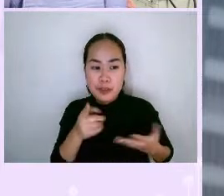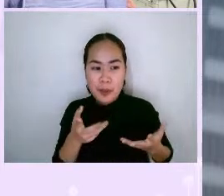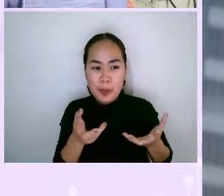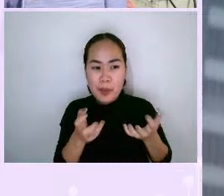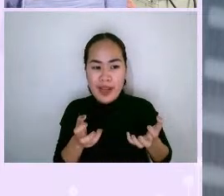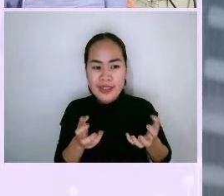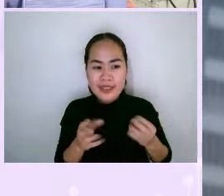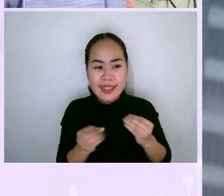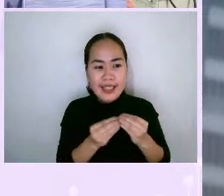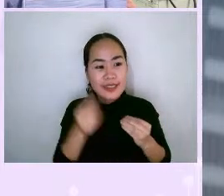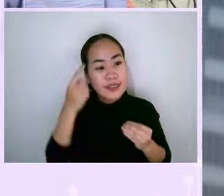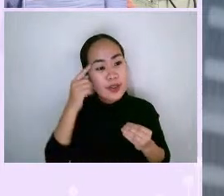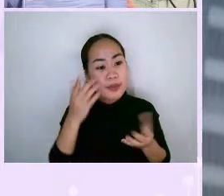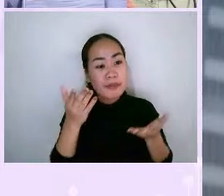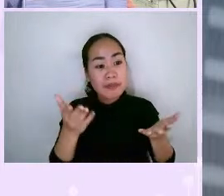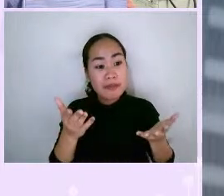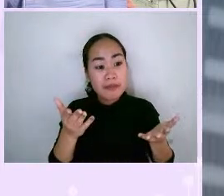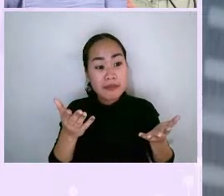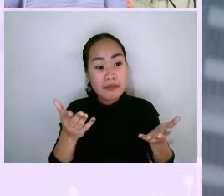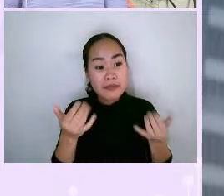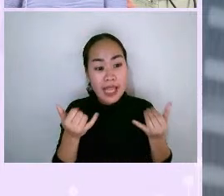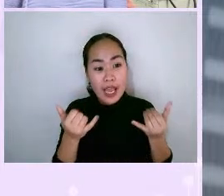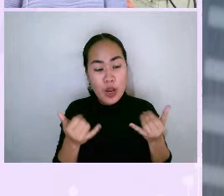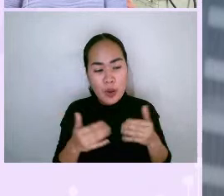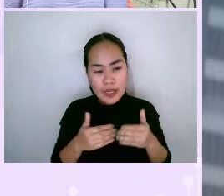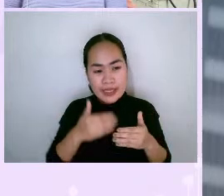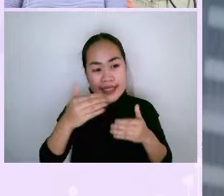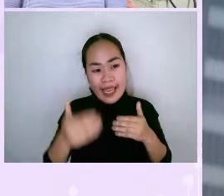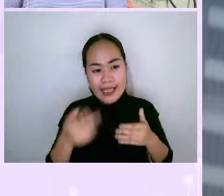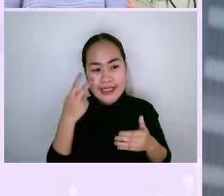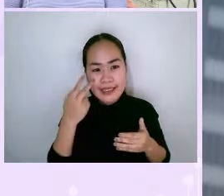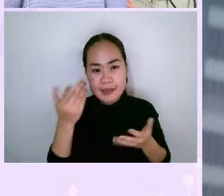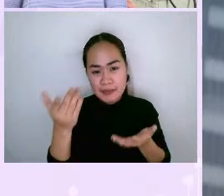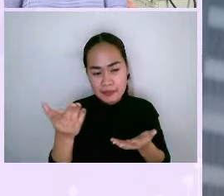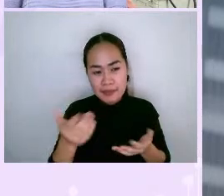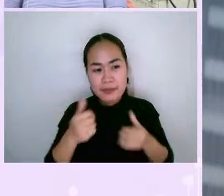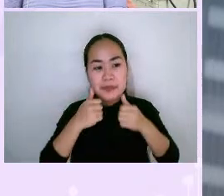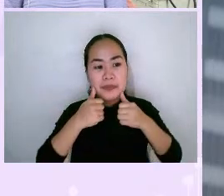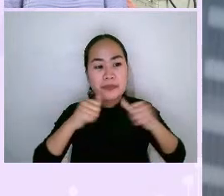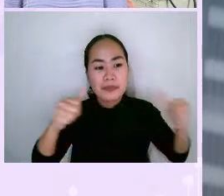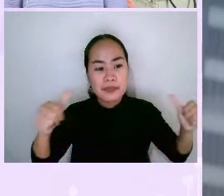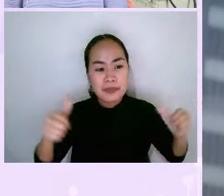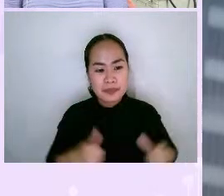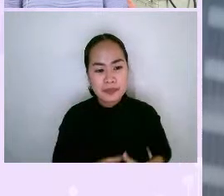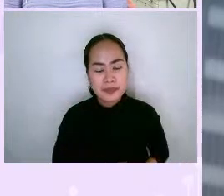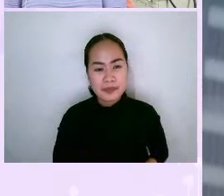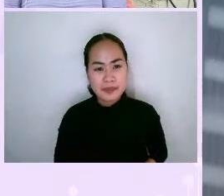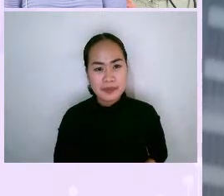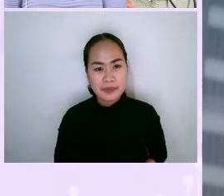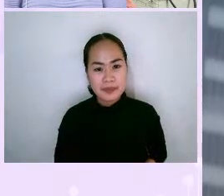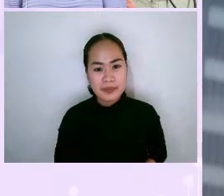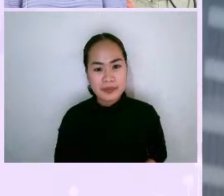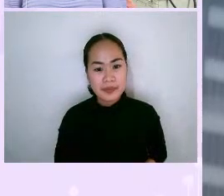announcement. So we will be having po yung ating next slide. Okay, we'll be having po a job fair. Ito po